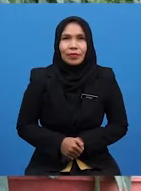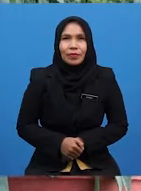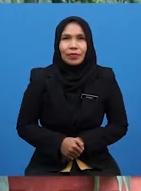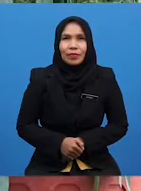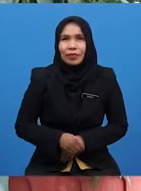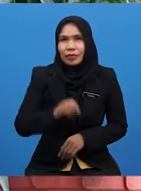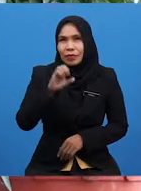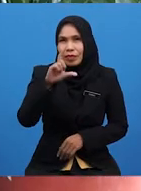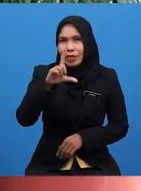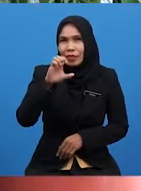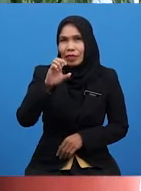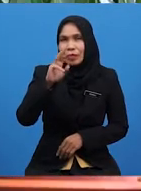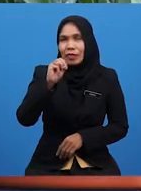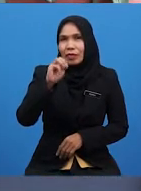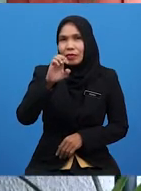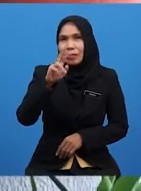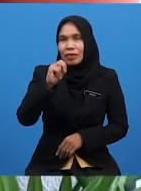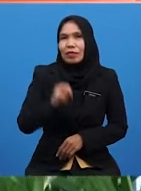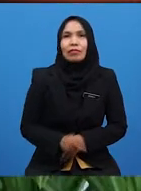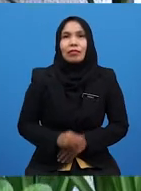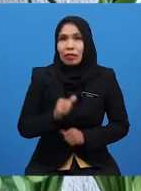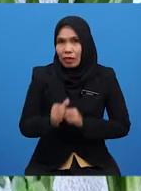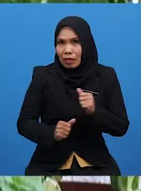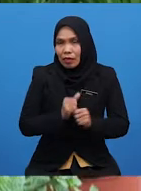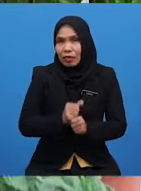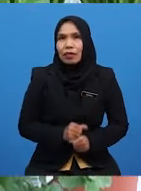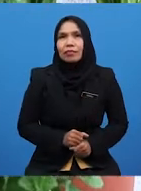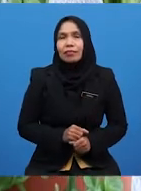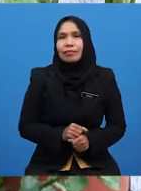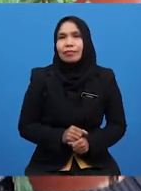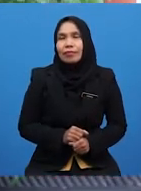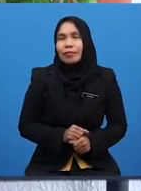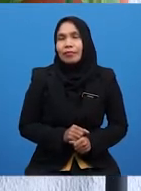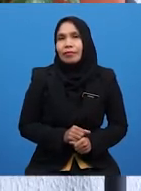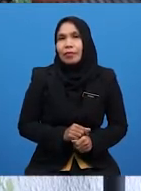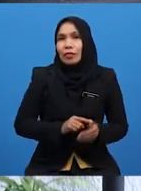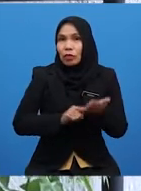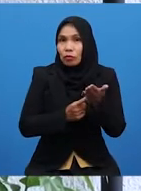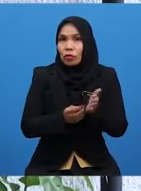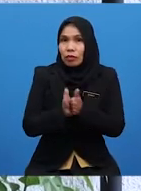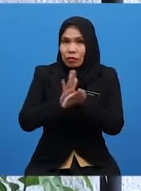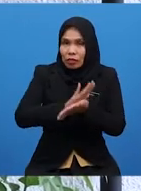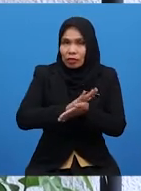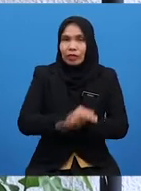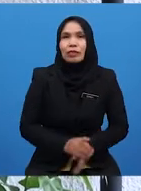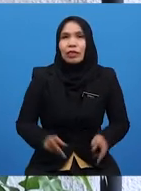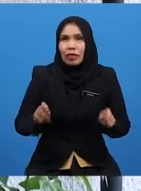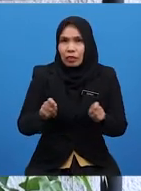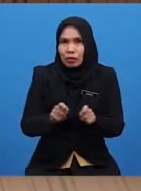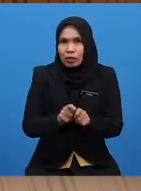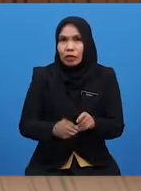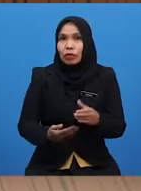elemen alam Sule jadi seperti tumbuh-tumbuhan hiasan yang digunakan